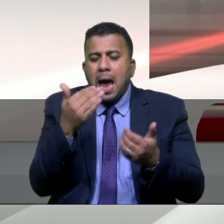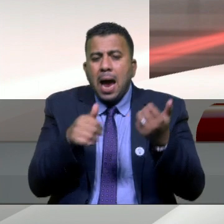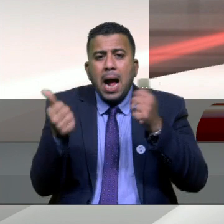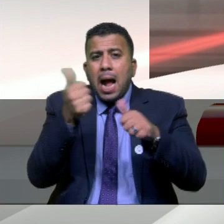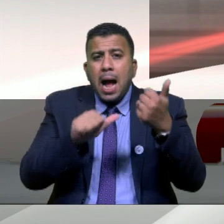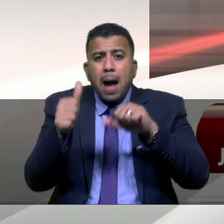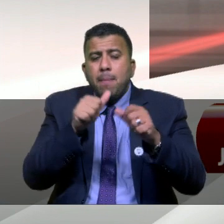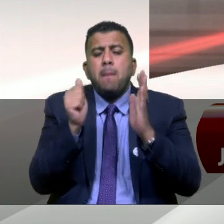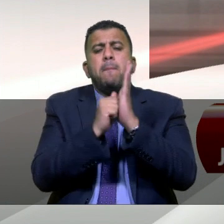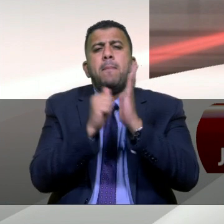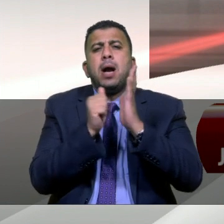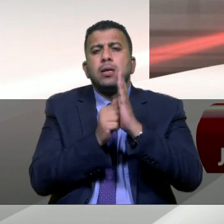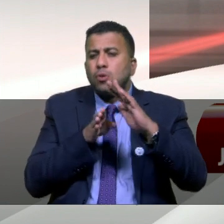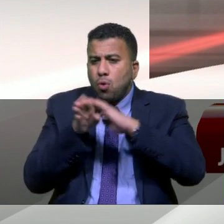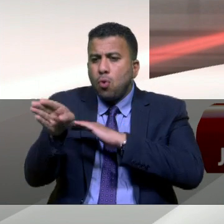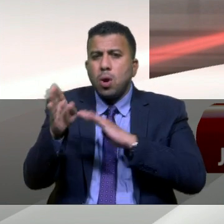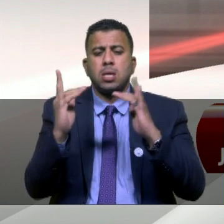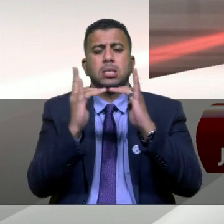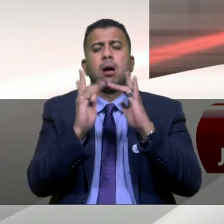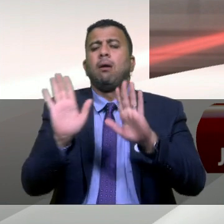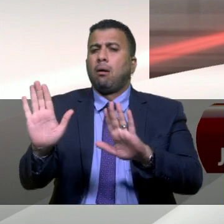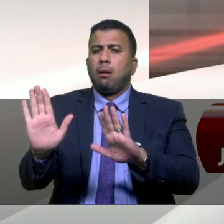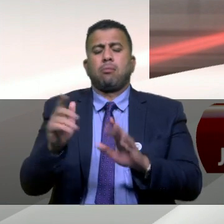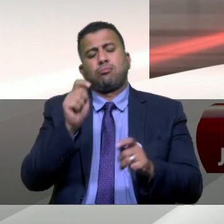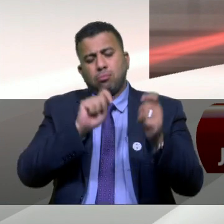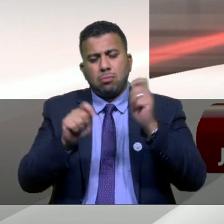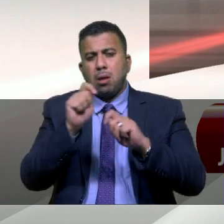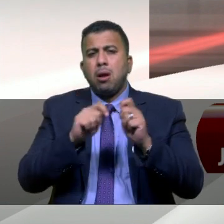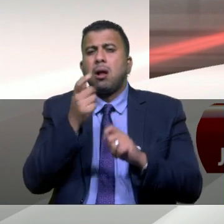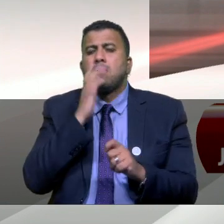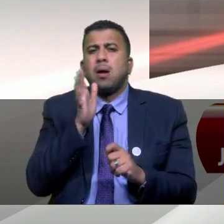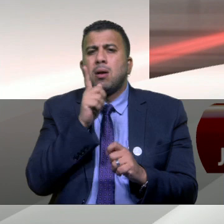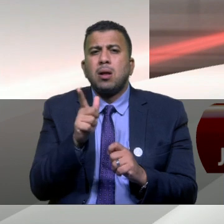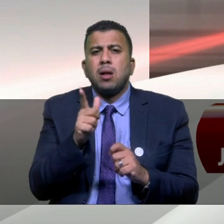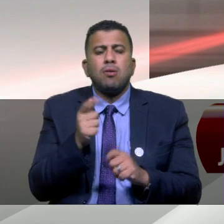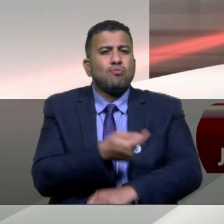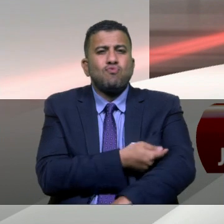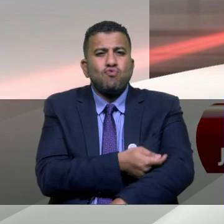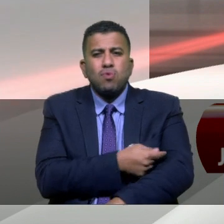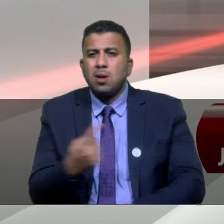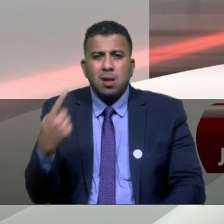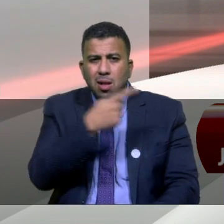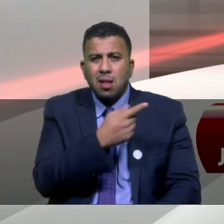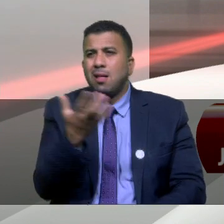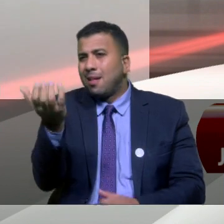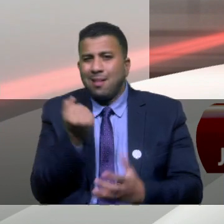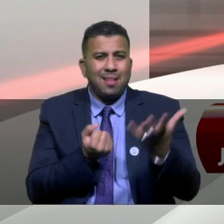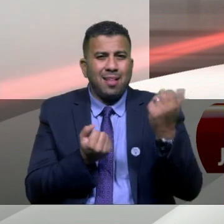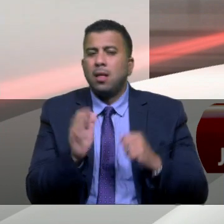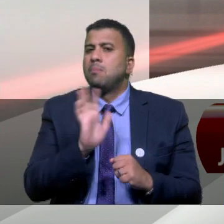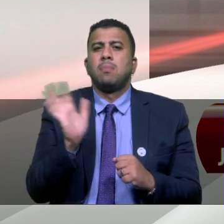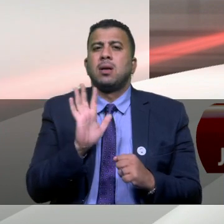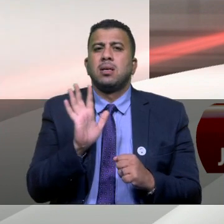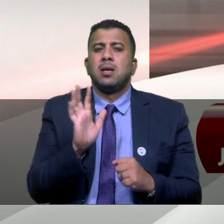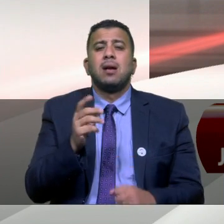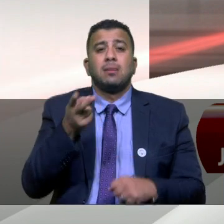يدخل البيوت لكبار السن، يصير كبار السن نعم لا يريد لا يركض ولا يركض المستشفيات ولا يقول اعطوني ما اعطوني لا، ولو حتى